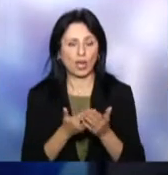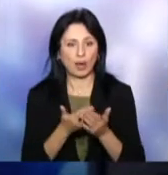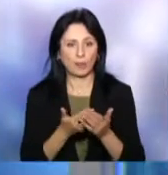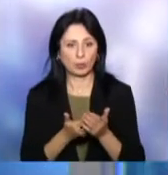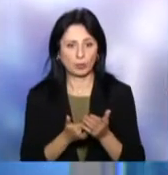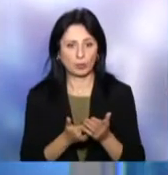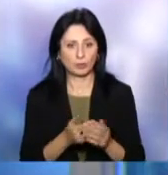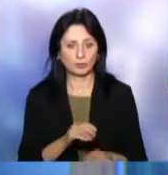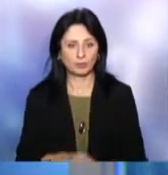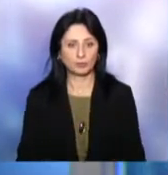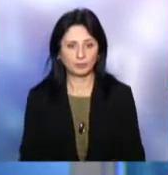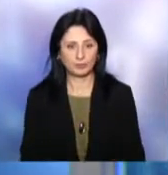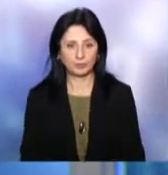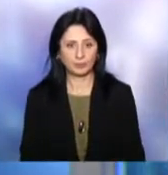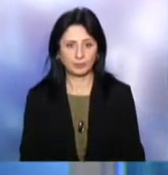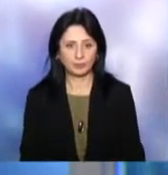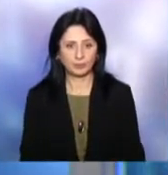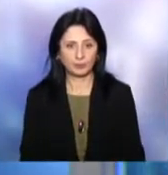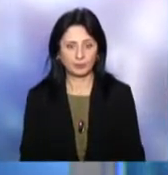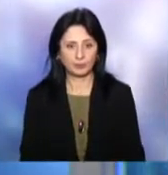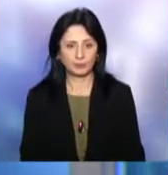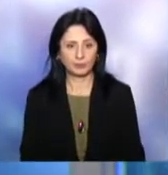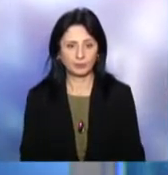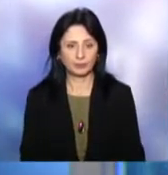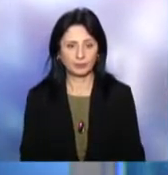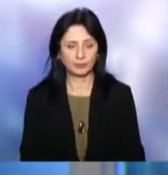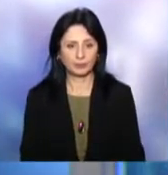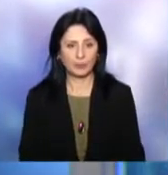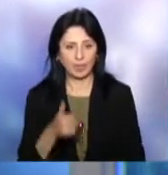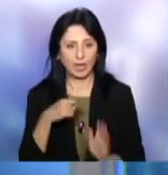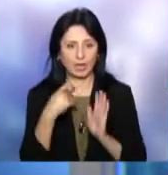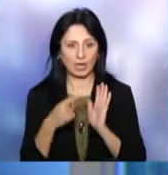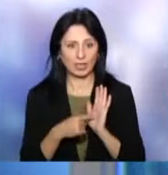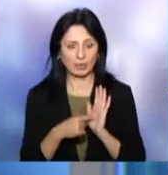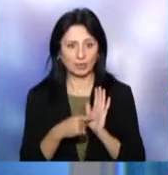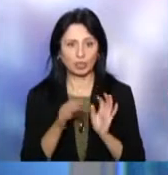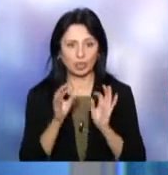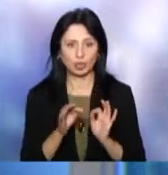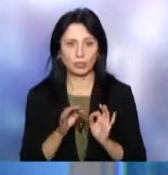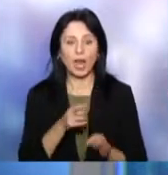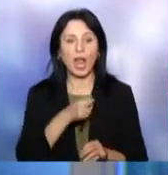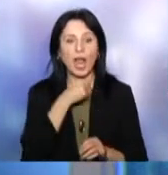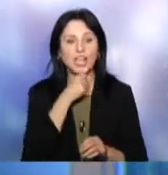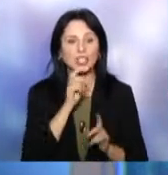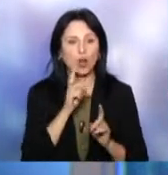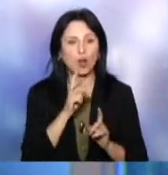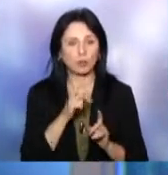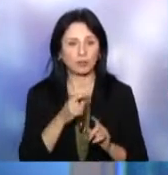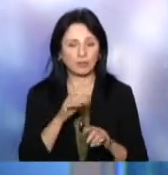კი ბატონო. ძალიან დიდი მადლობა, კარგი კითხვები იყო. მოდით სწორედ ჯერ ასაკობრივ ჭრილში